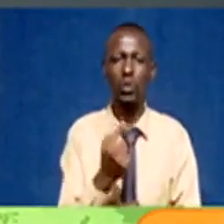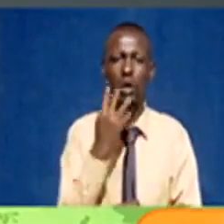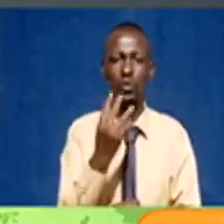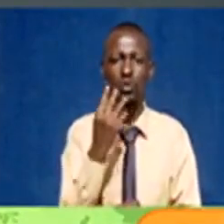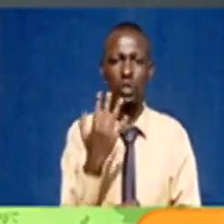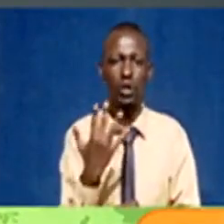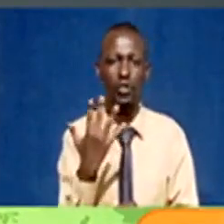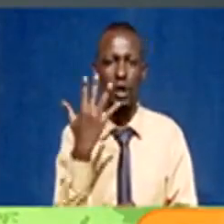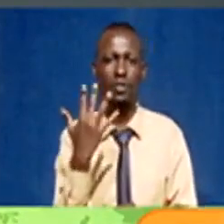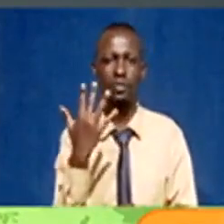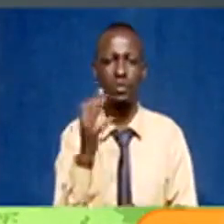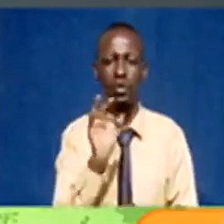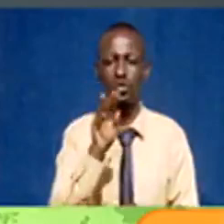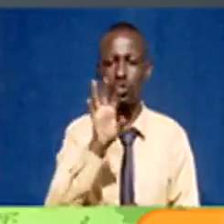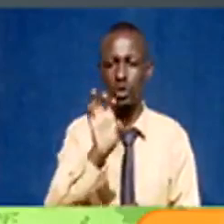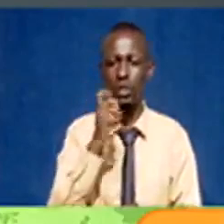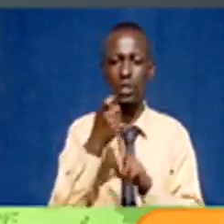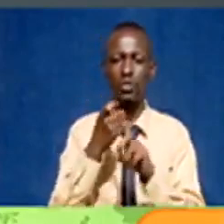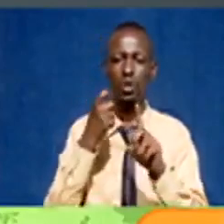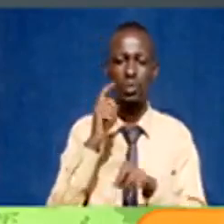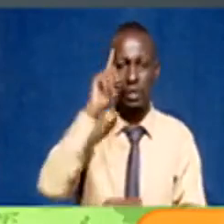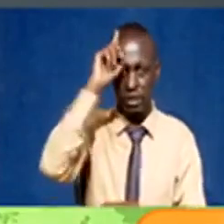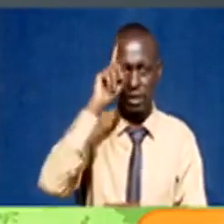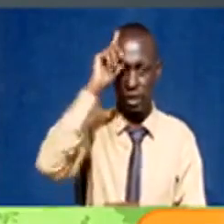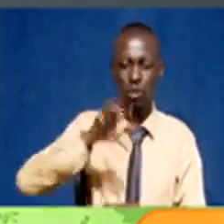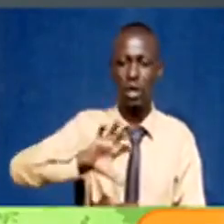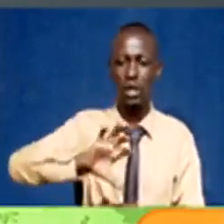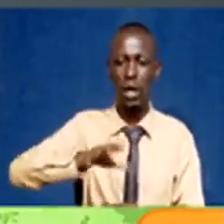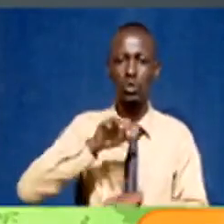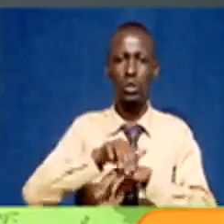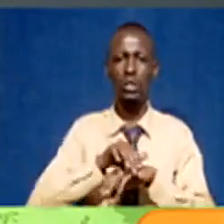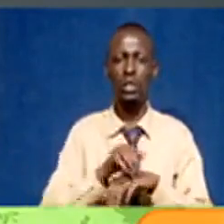458,145 today. Florence Nyambura from Nyandarua County received her